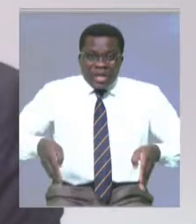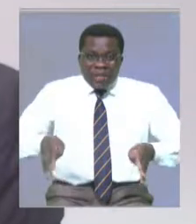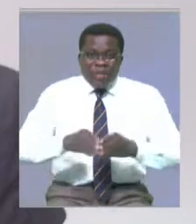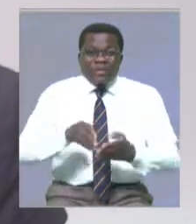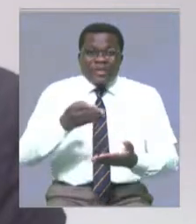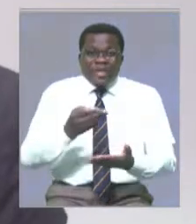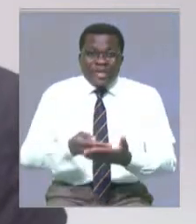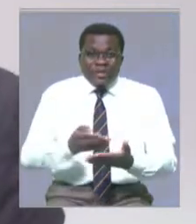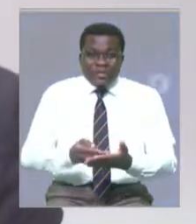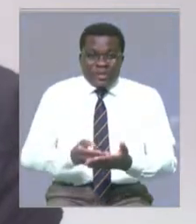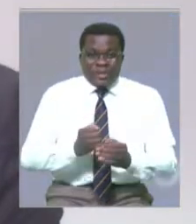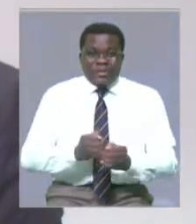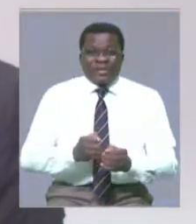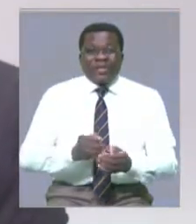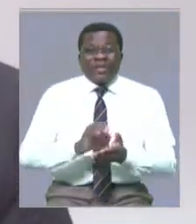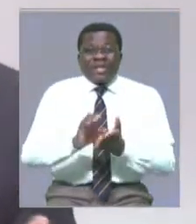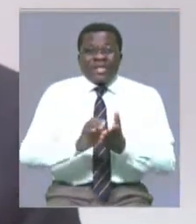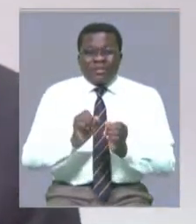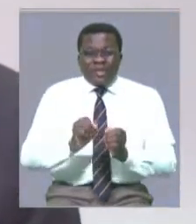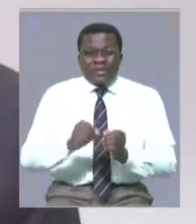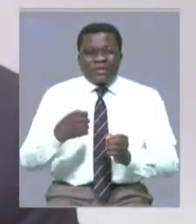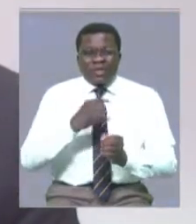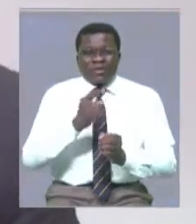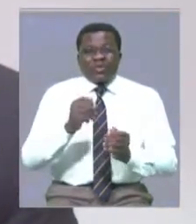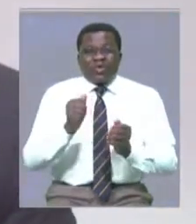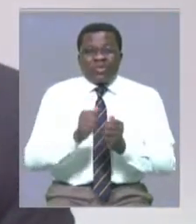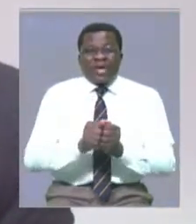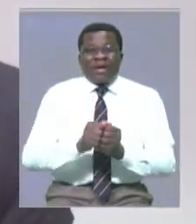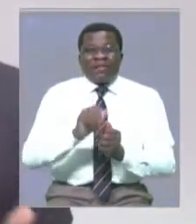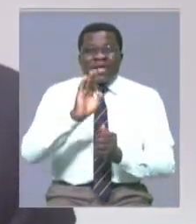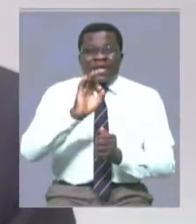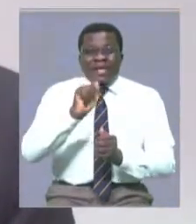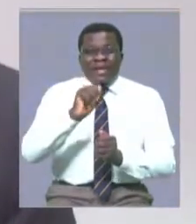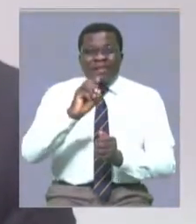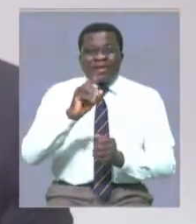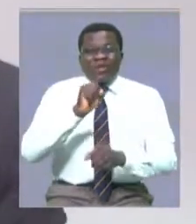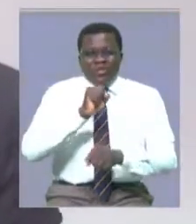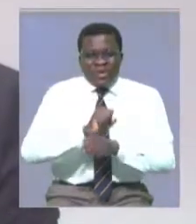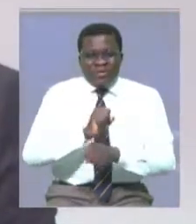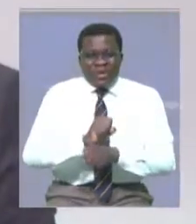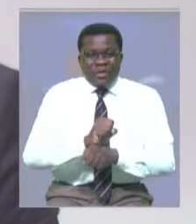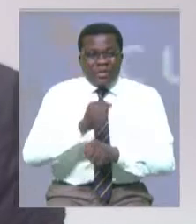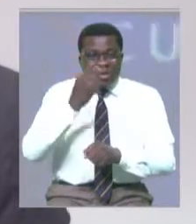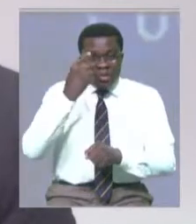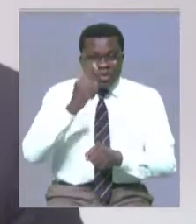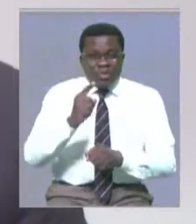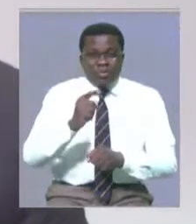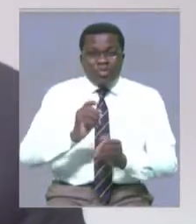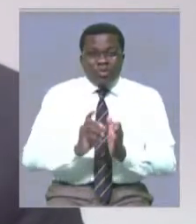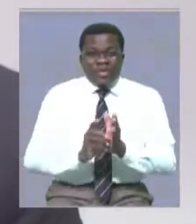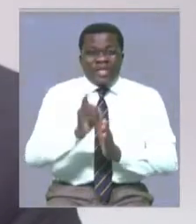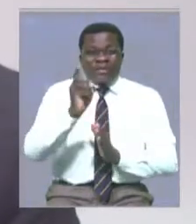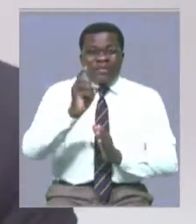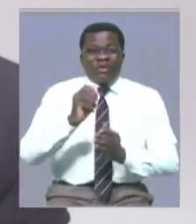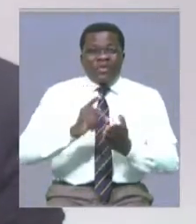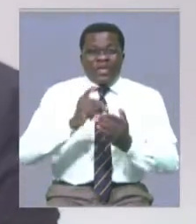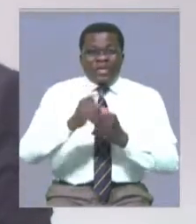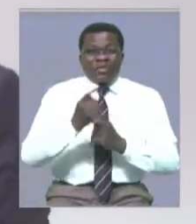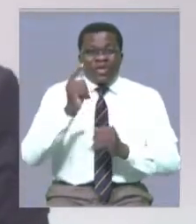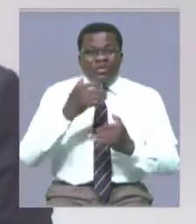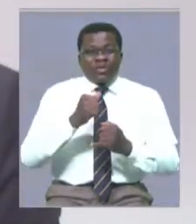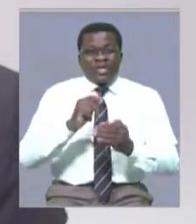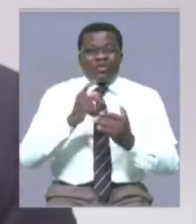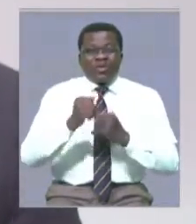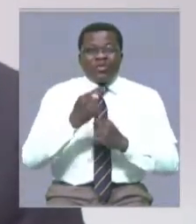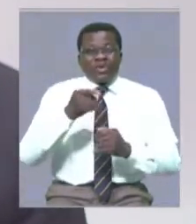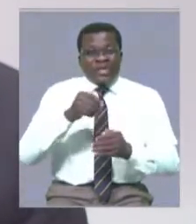ressources, donc la finance climatique. Nous sommes avec la FAO, nous travaillons donc pour développer donc des projets. Nous avons un